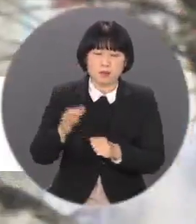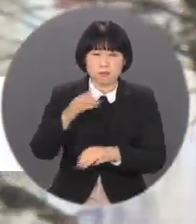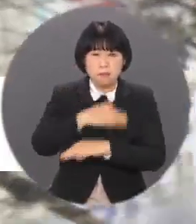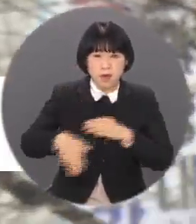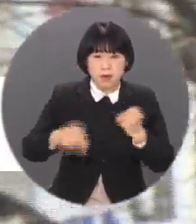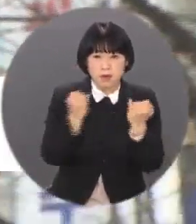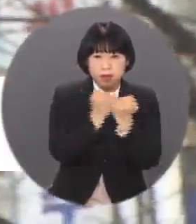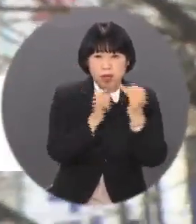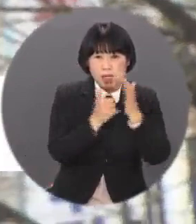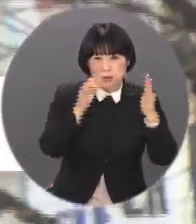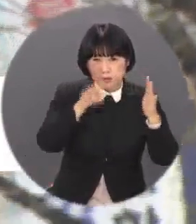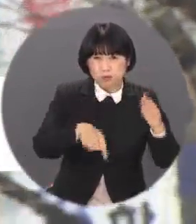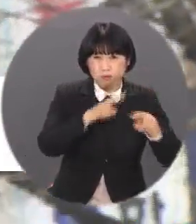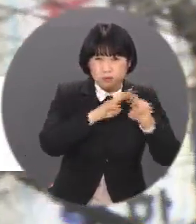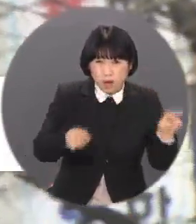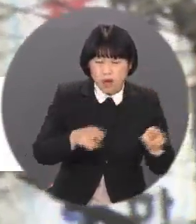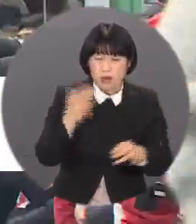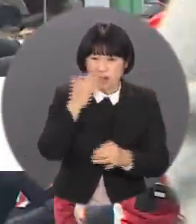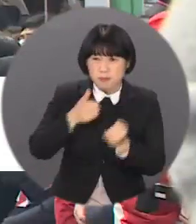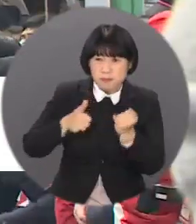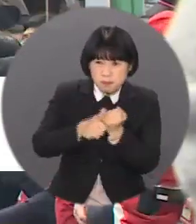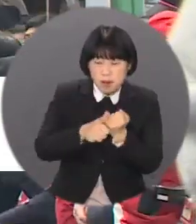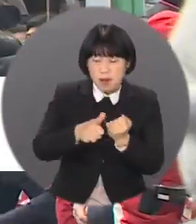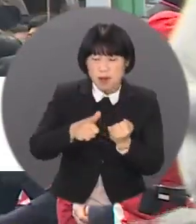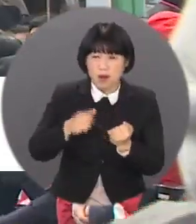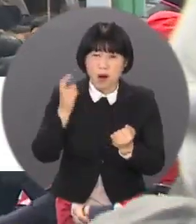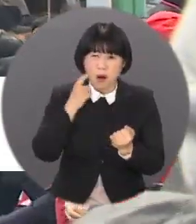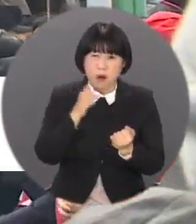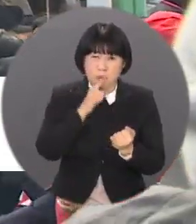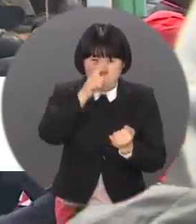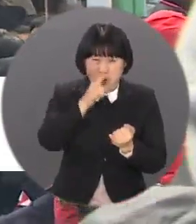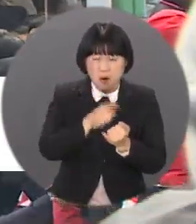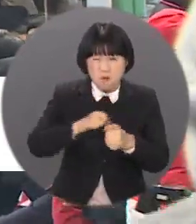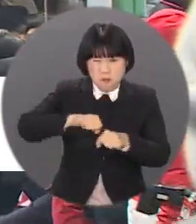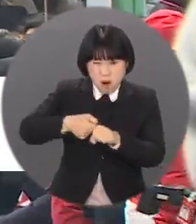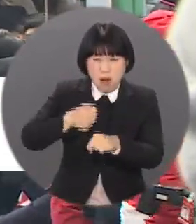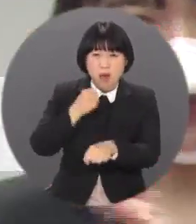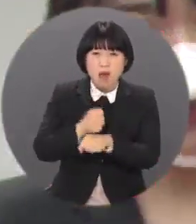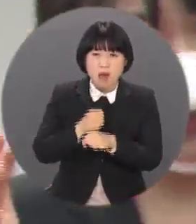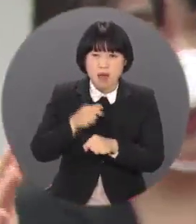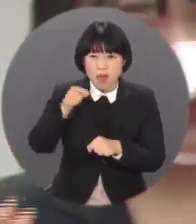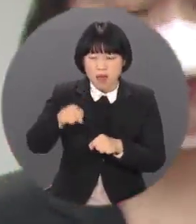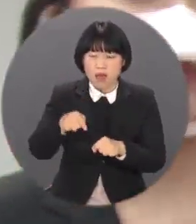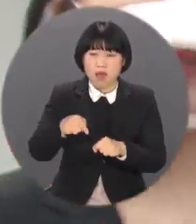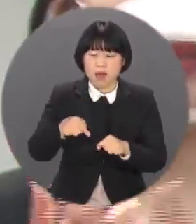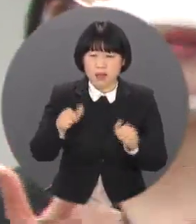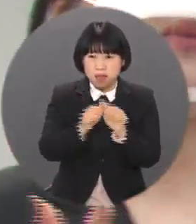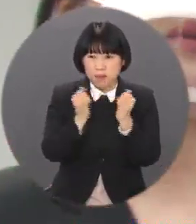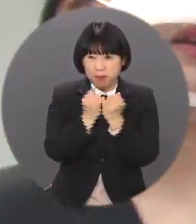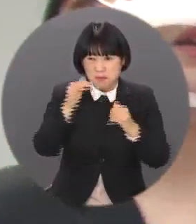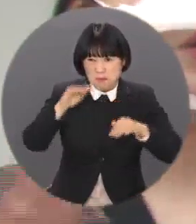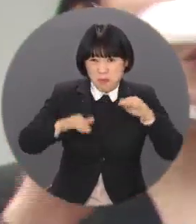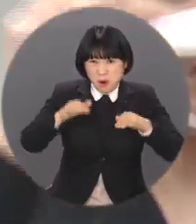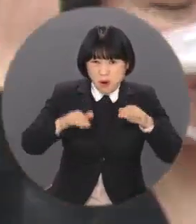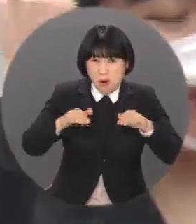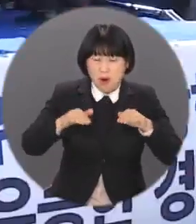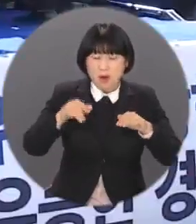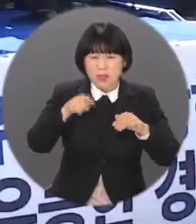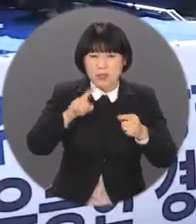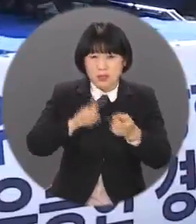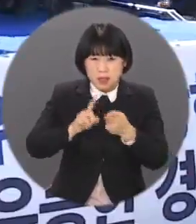폐지, 성범죄 무고죄 처벌 강화 등 공격적인 공약을 쏟아내며 반페미니즘 정서를 겨냥해온